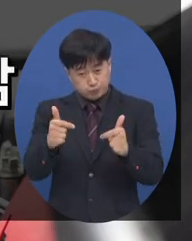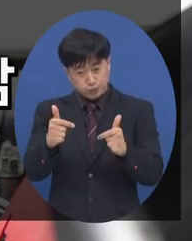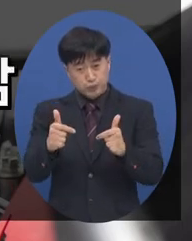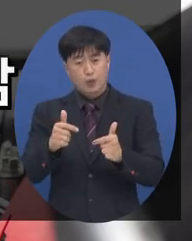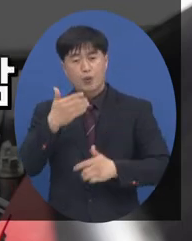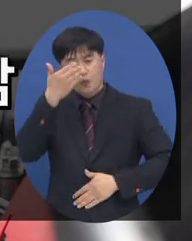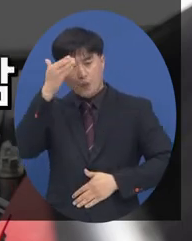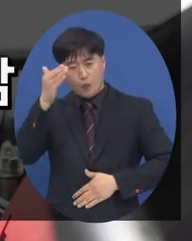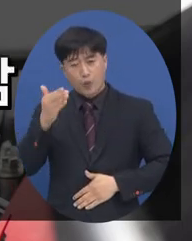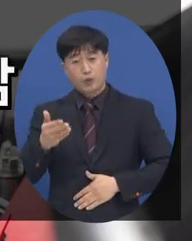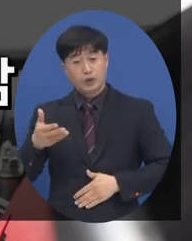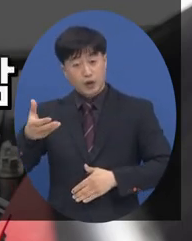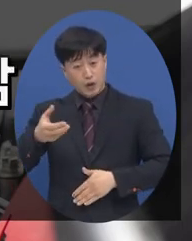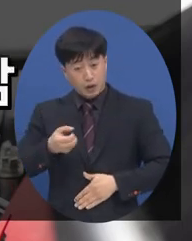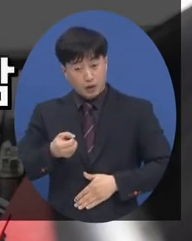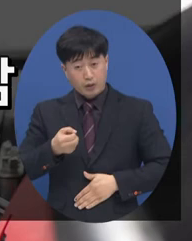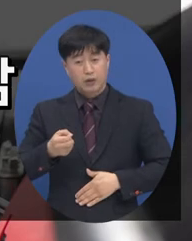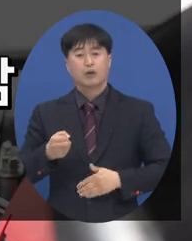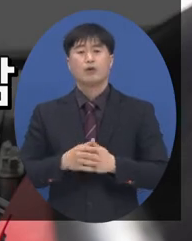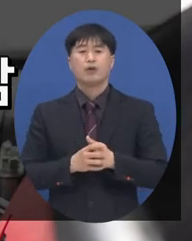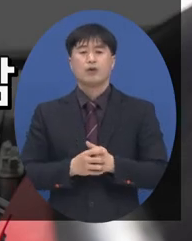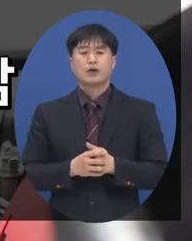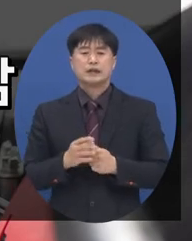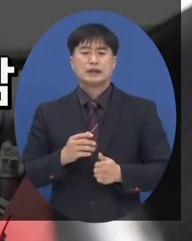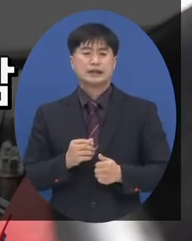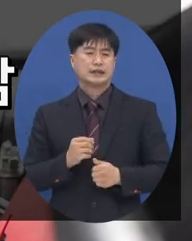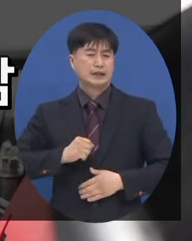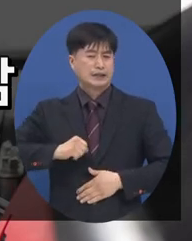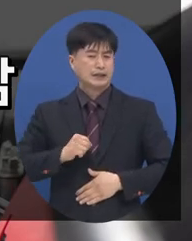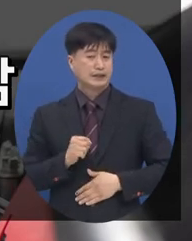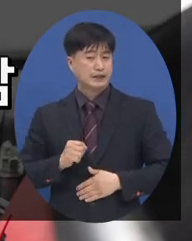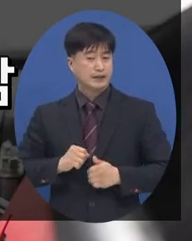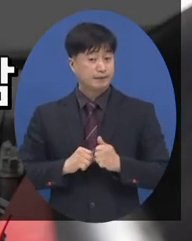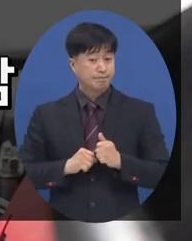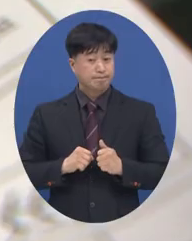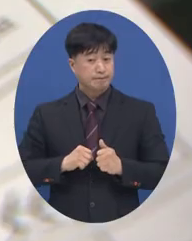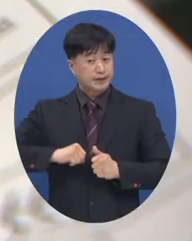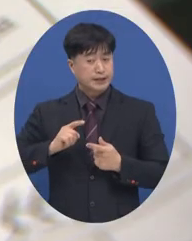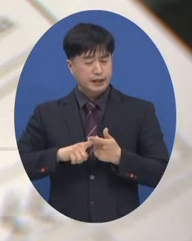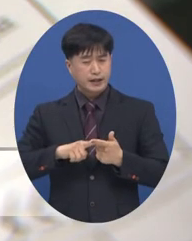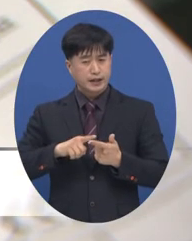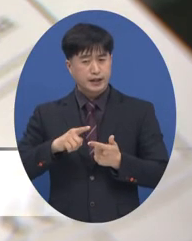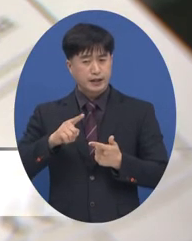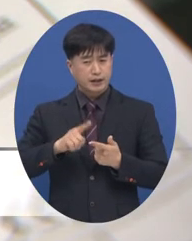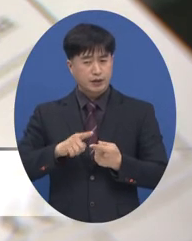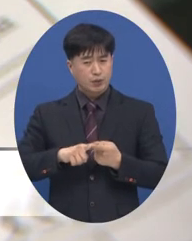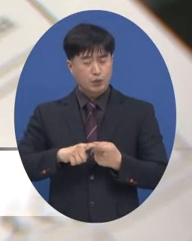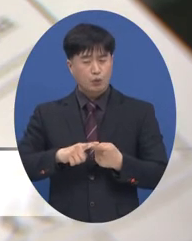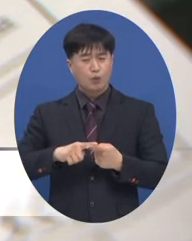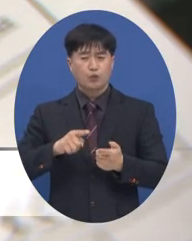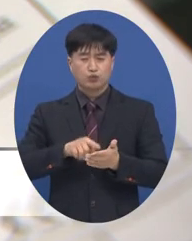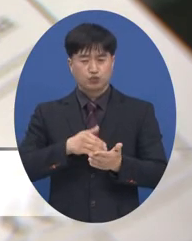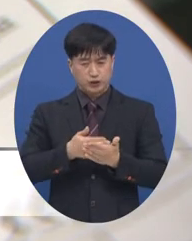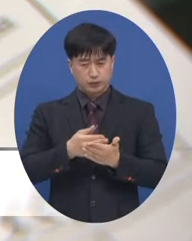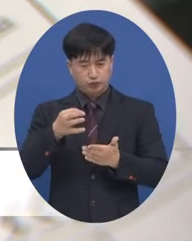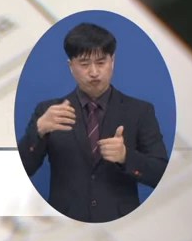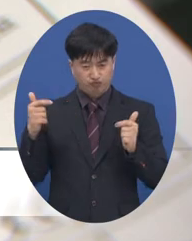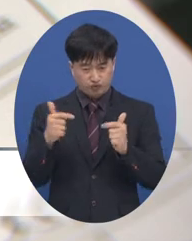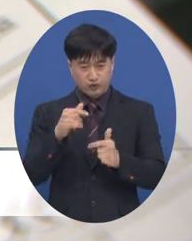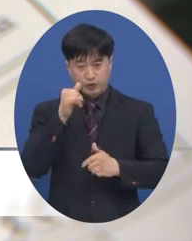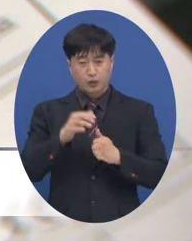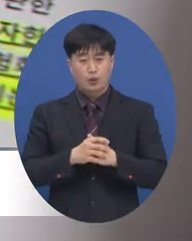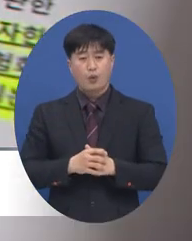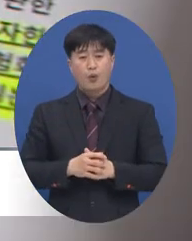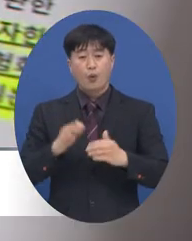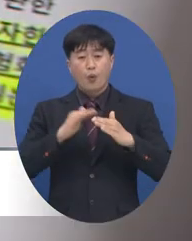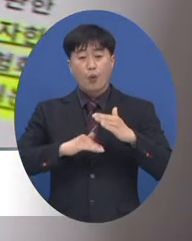보험사 이의를 제기하거나 지수의 불이행 해 수리비용이 사건 된 경우도 있었습니다 건의사항 으로는 성비 업체와 보험사 간 공정한